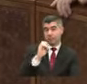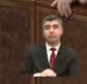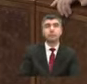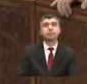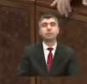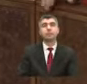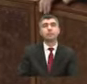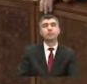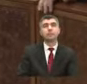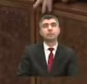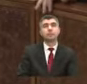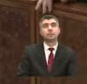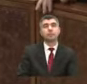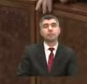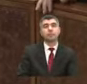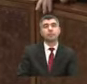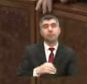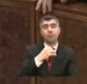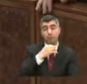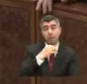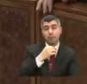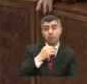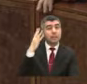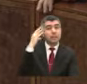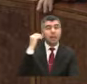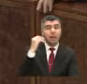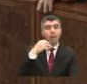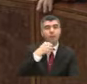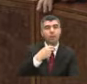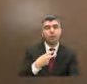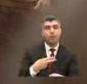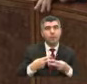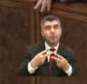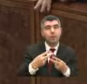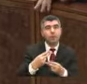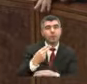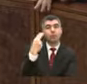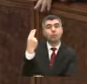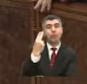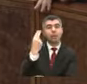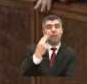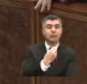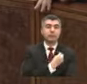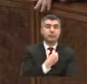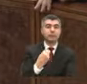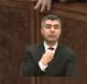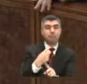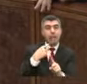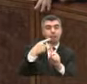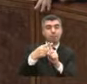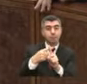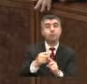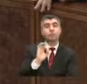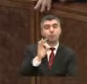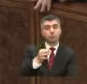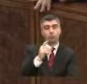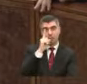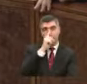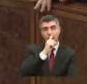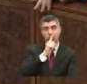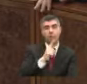ايضا، نسيت ما ذكرتهاش، مشروع ديال كليه الطب، لان السيد وزير الصحه اعلن بان غادي يدير مستشفى